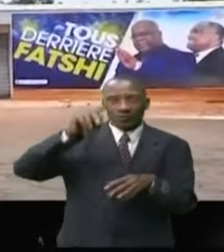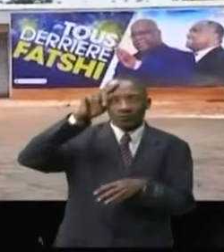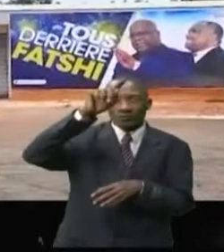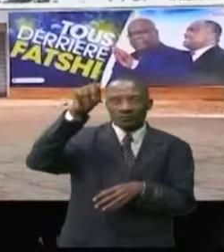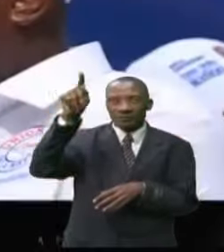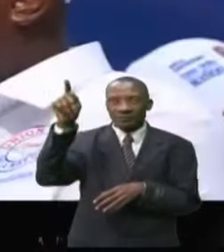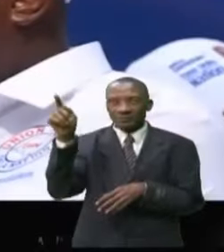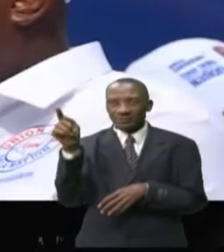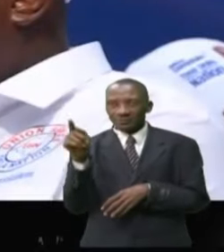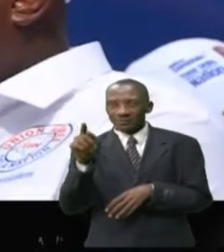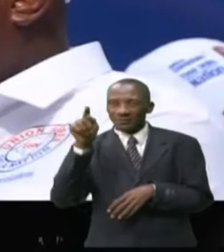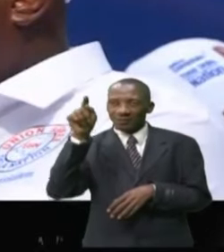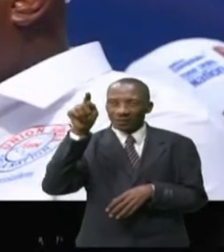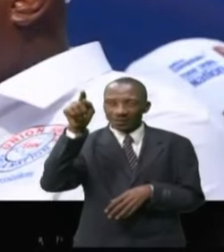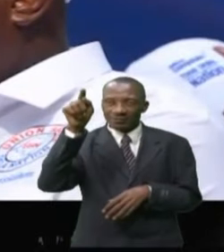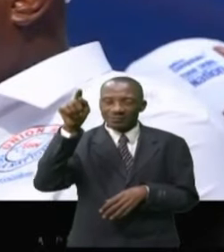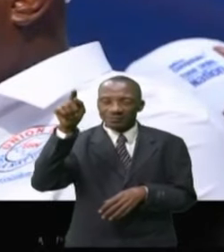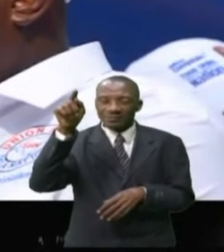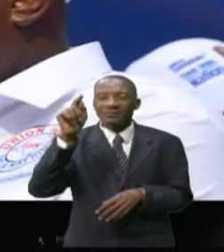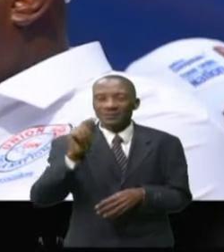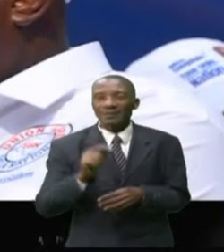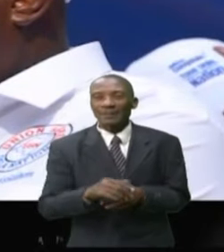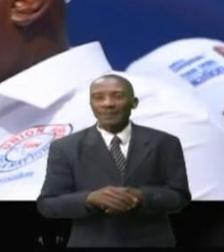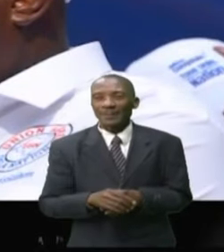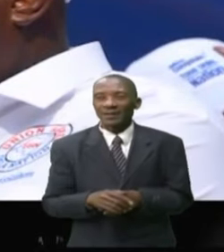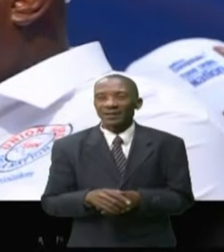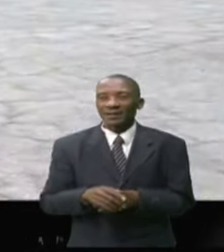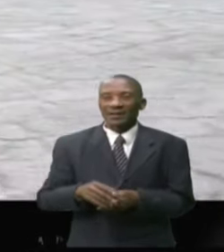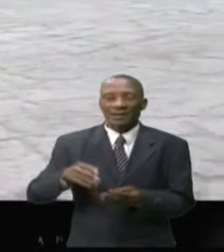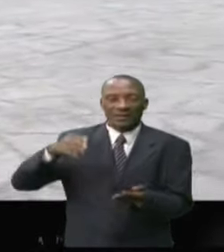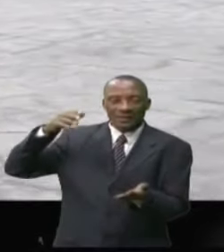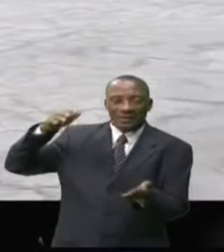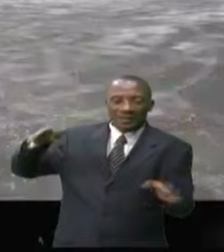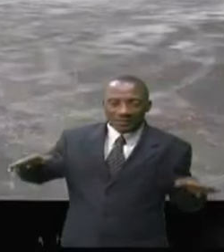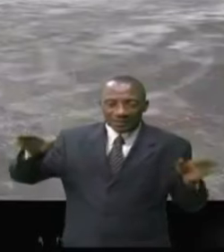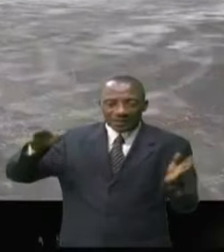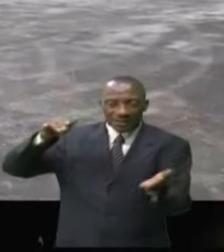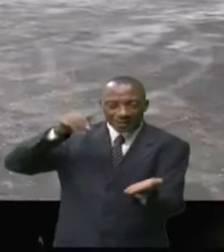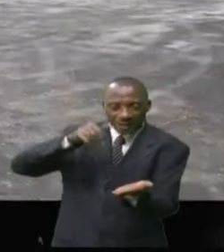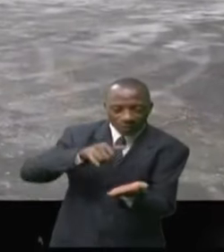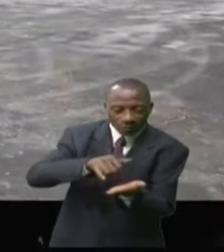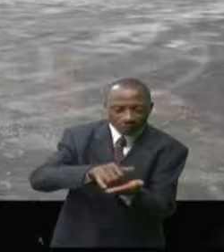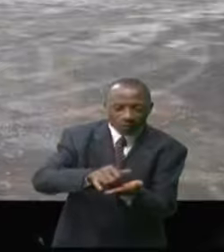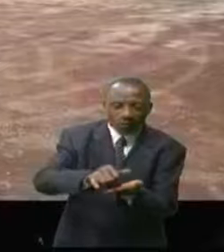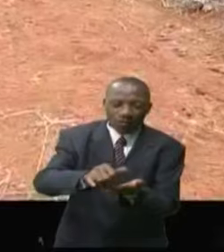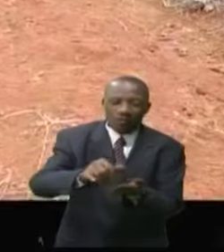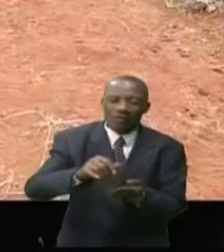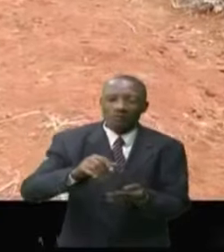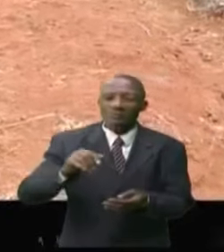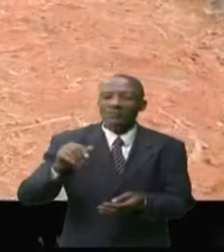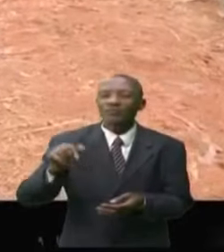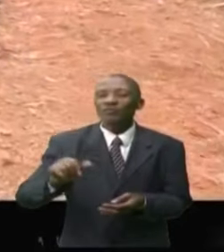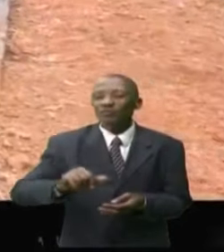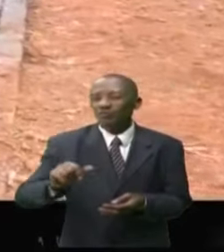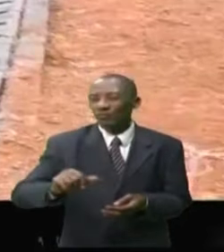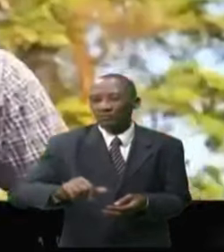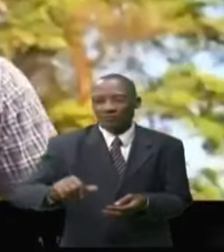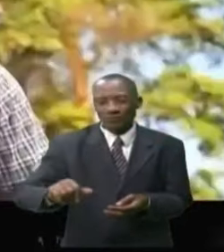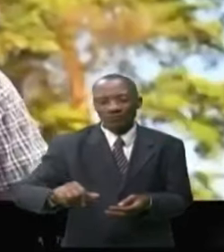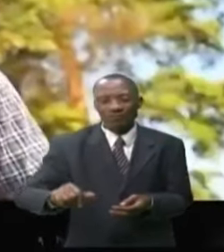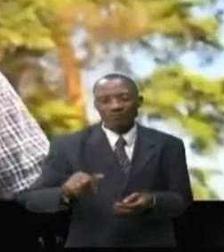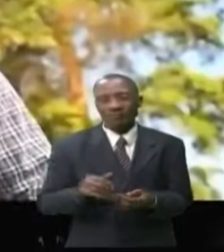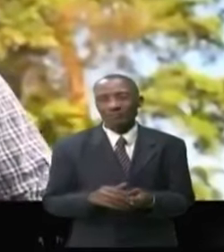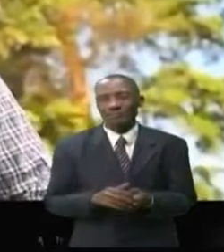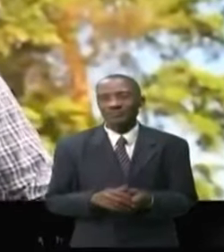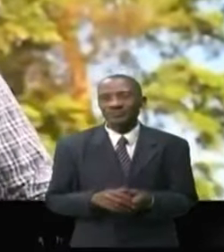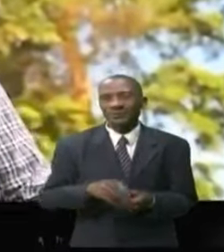Premier ministre Jean-Michel Sam malouondé kengé les alentours de la piste du tarmac et même l'aérogard sont assignis et nettoyés grâce à la